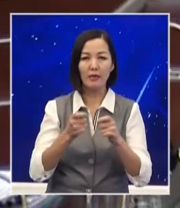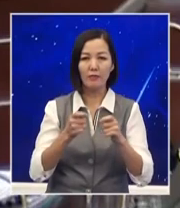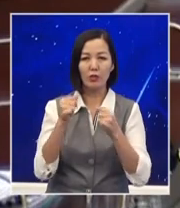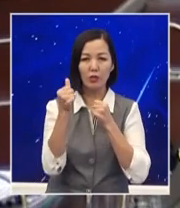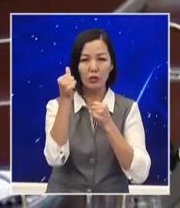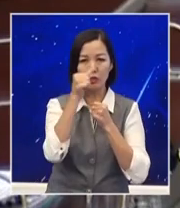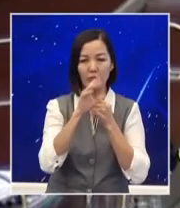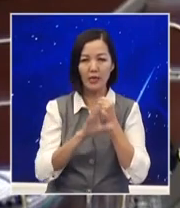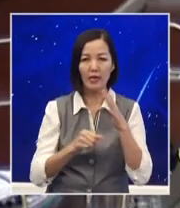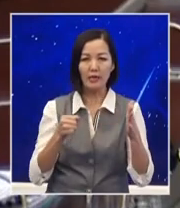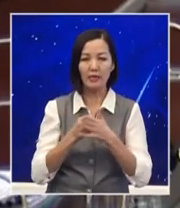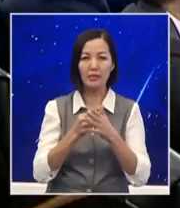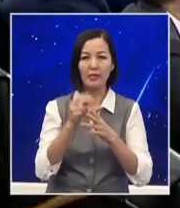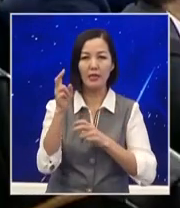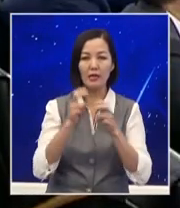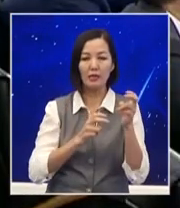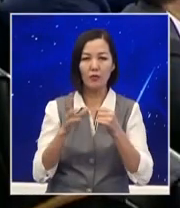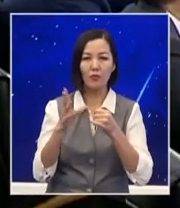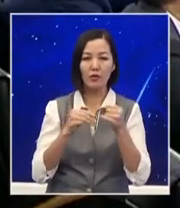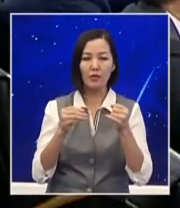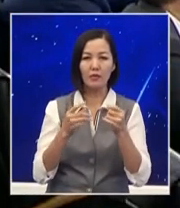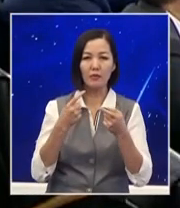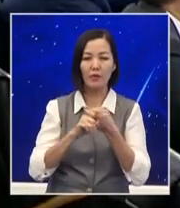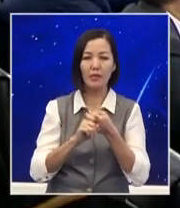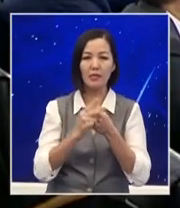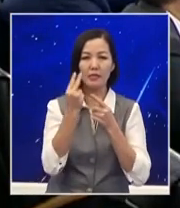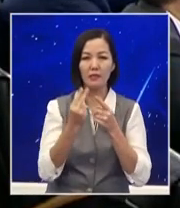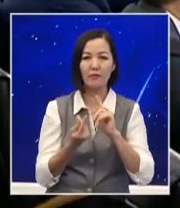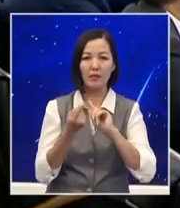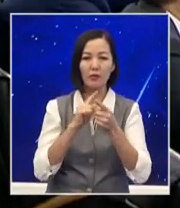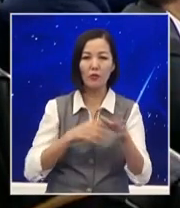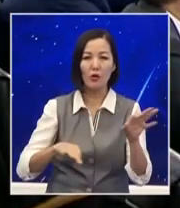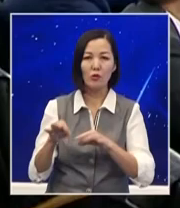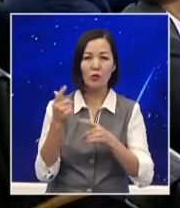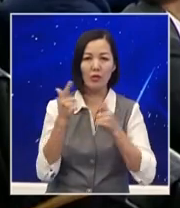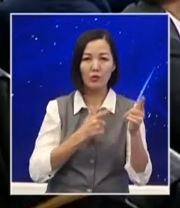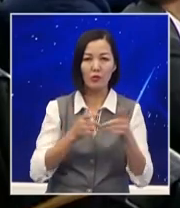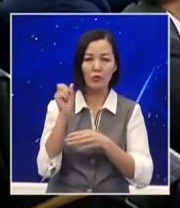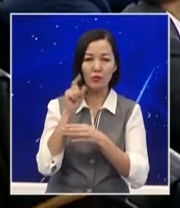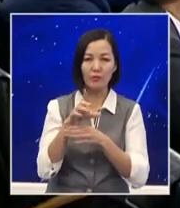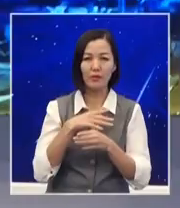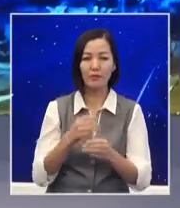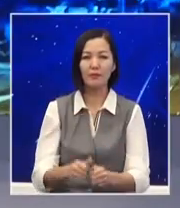дейін агроөнеркәсіп кешені мен жер қатынастарын цифрландыру жөніндегі жол картасын әзірлеуді тапсырамын.